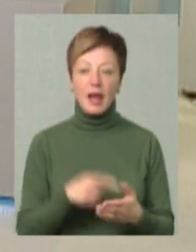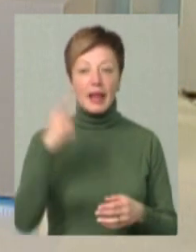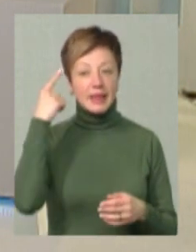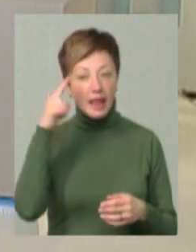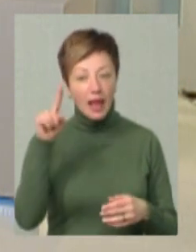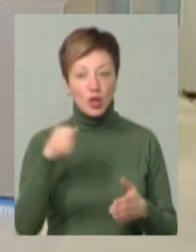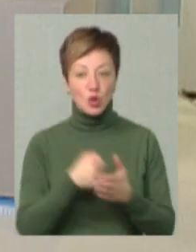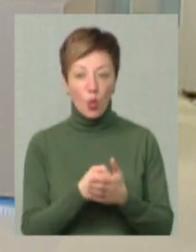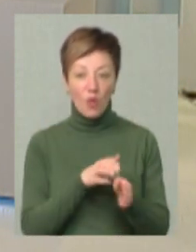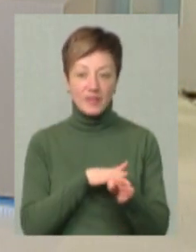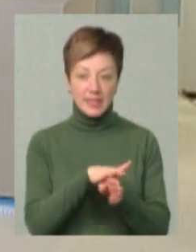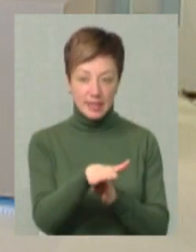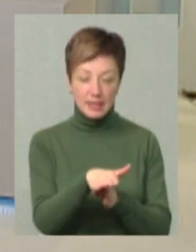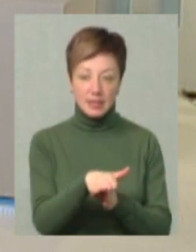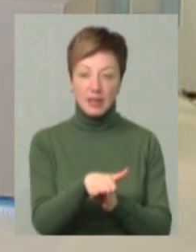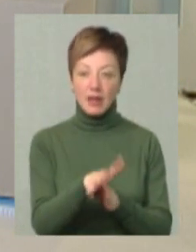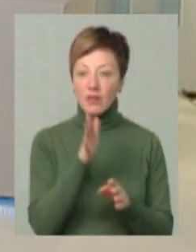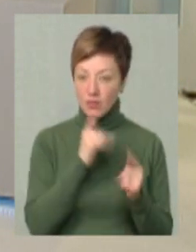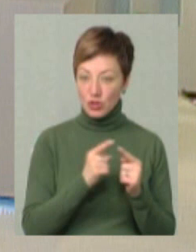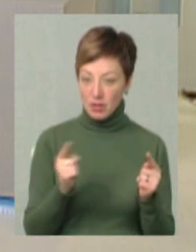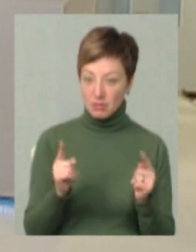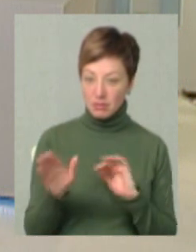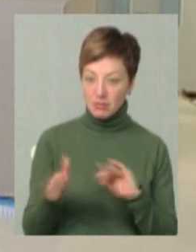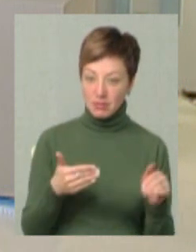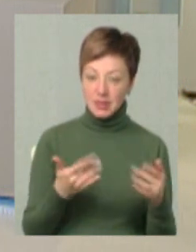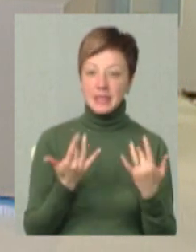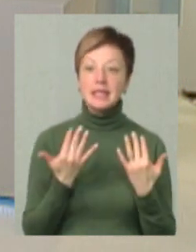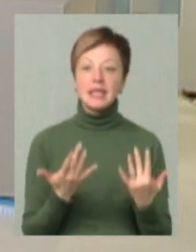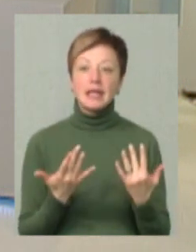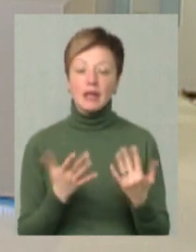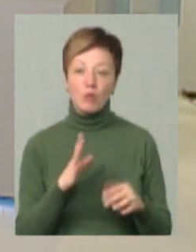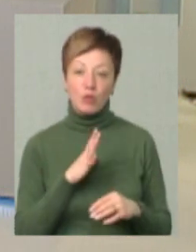ідеї до втілення, в деякий час має пройти.